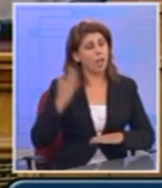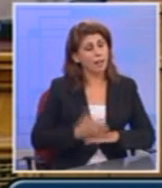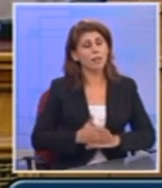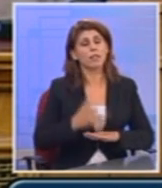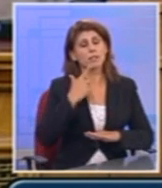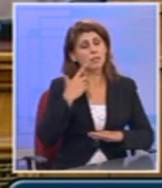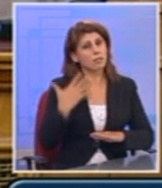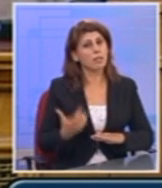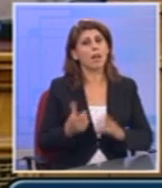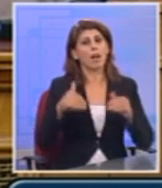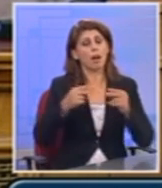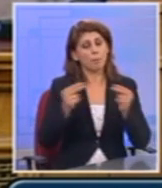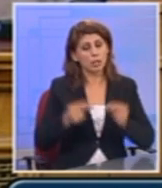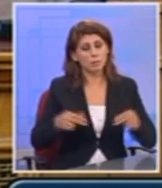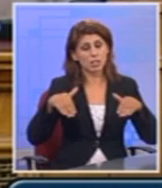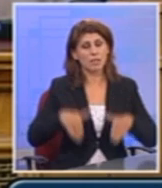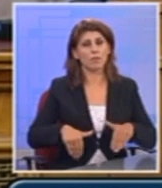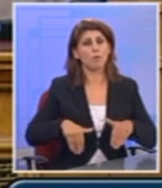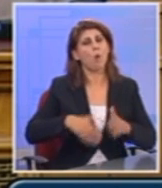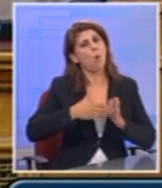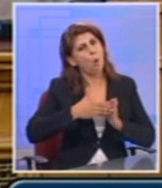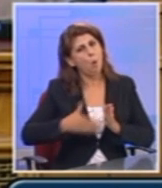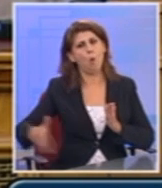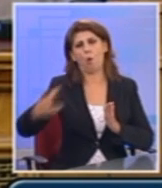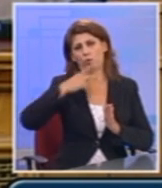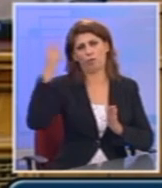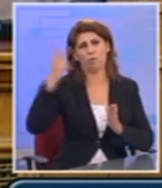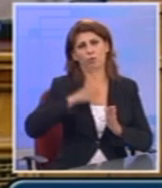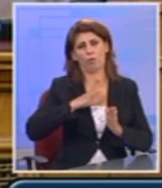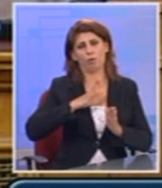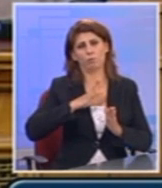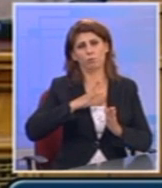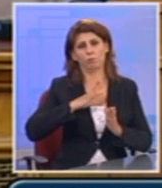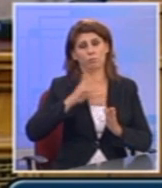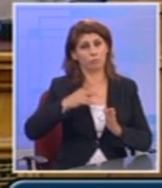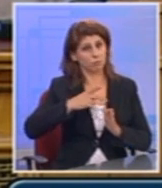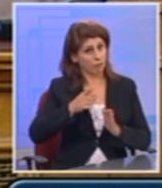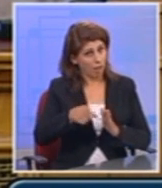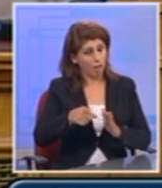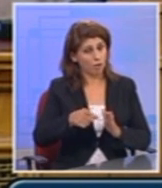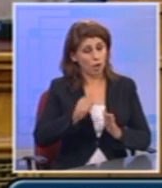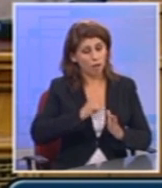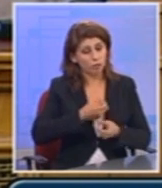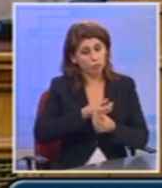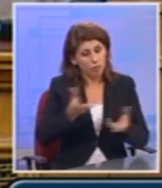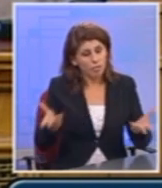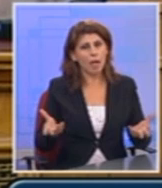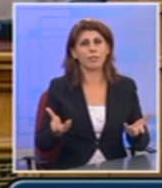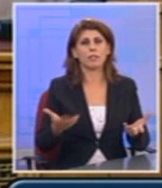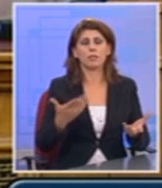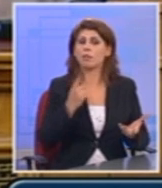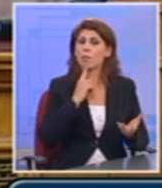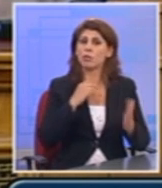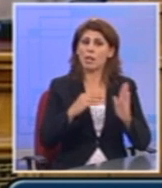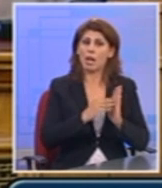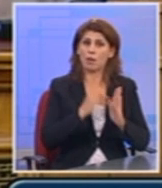τον αποτελεσματικό σεβασμό όλων των δικαιωμάτων του ανθρώπου δυνάμει του δικαιώματος της αυτοδιάθεσης σύμφωνα με το